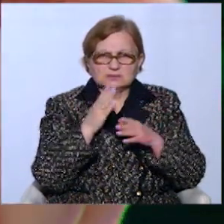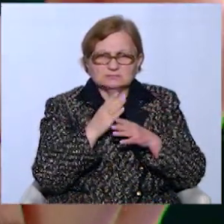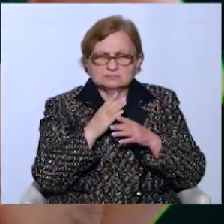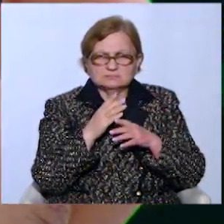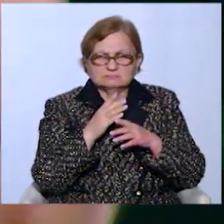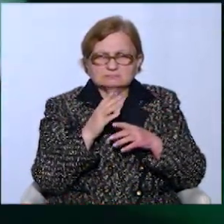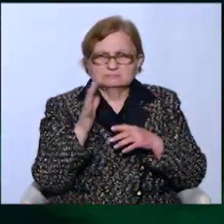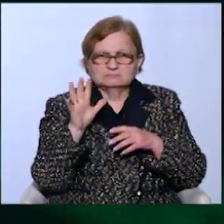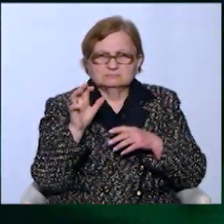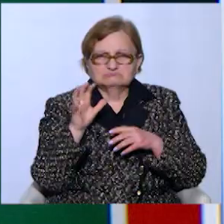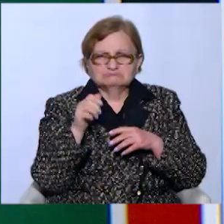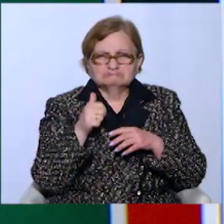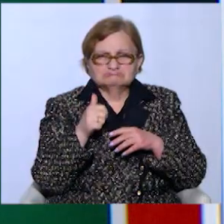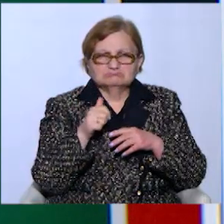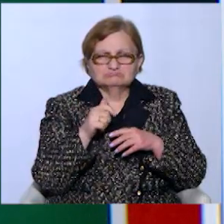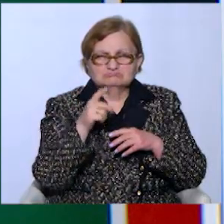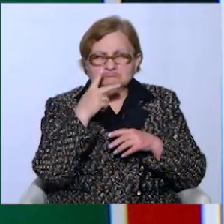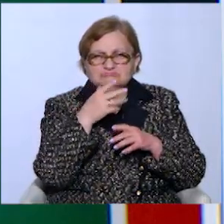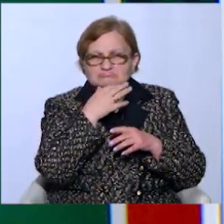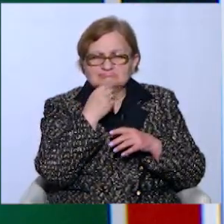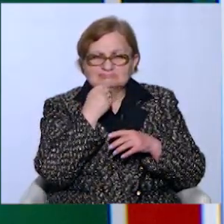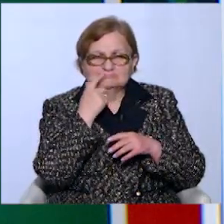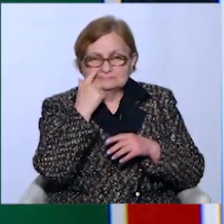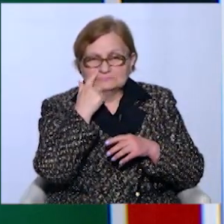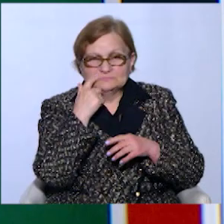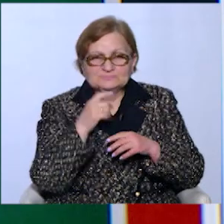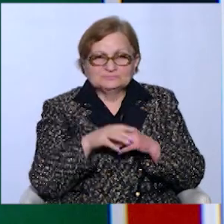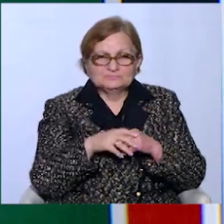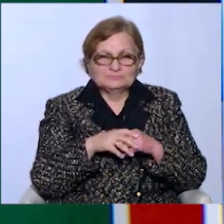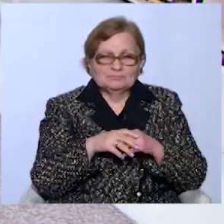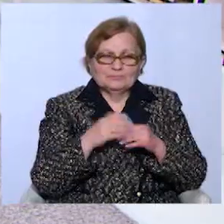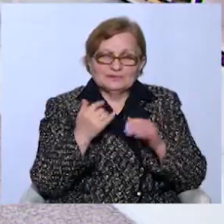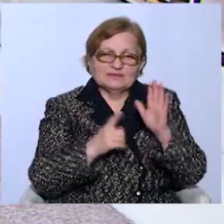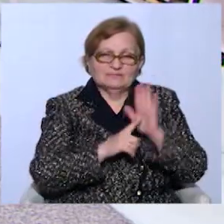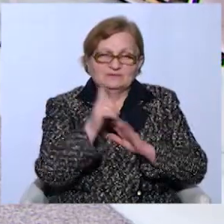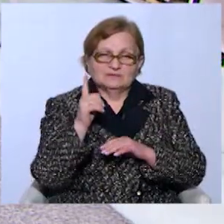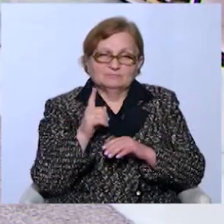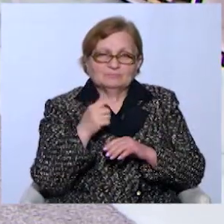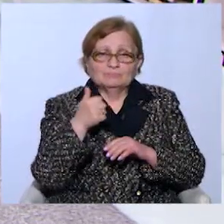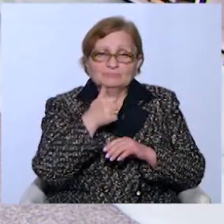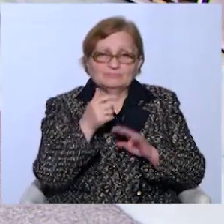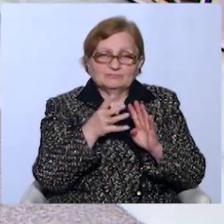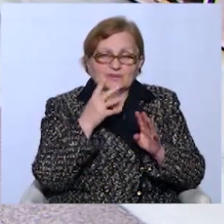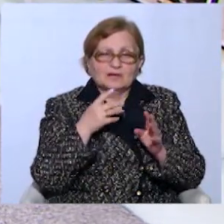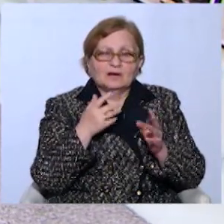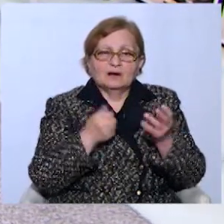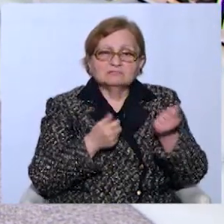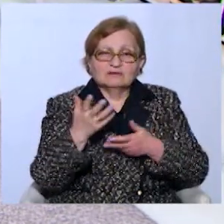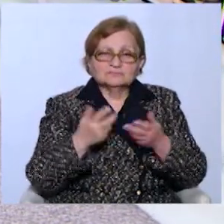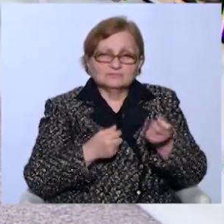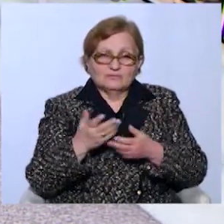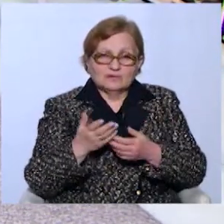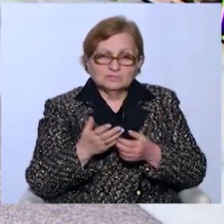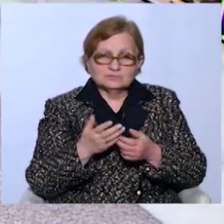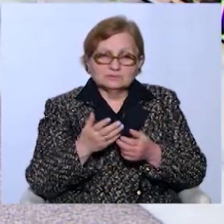არის 500-ლარიანი. კარგით, მოდი დავიწყოთ. პირველ რიგში მე მინდა დავთვალო ის ფული,